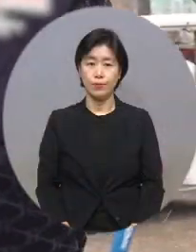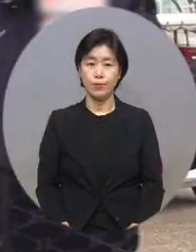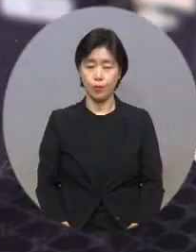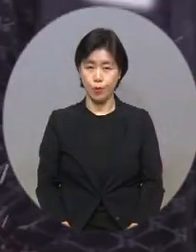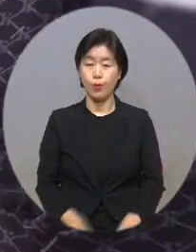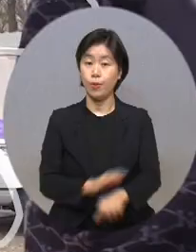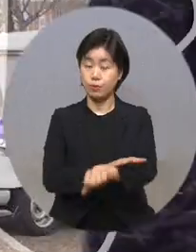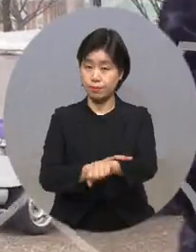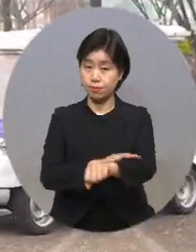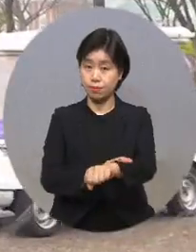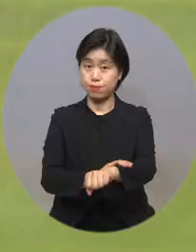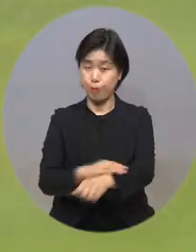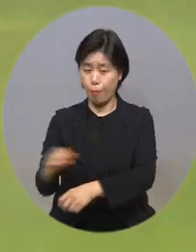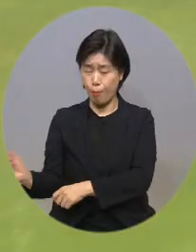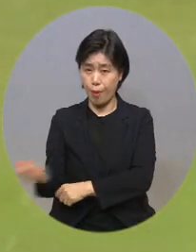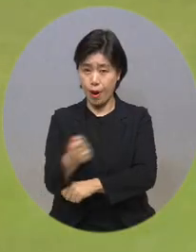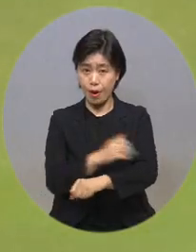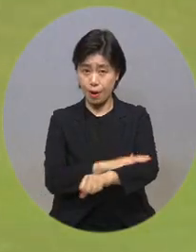자!